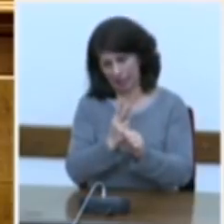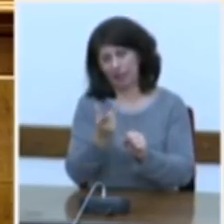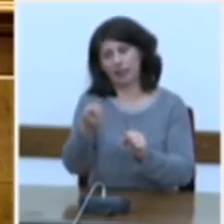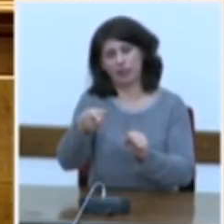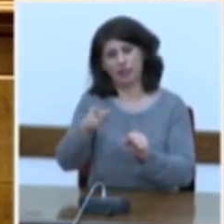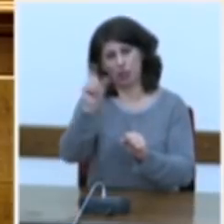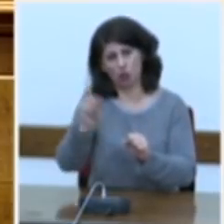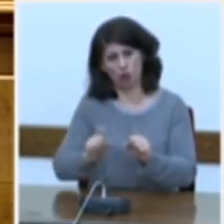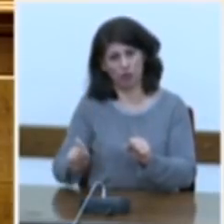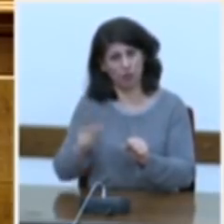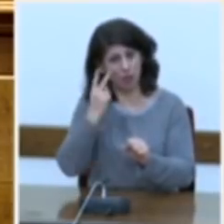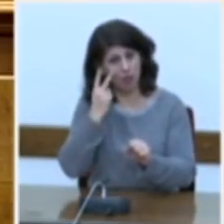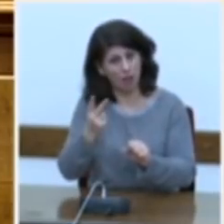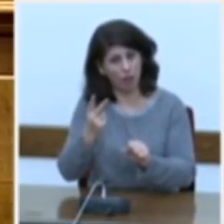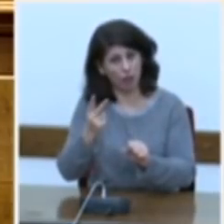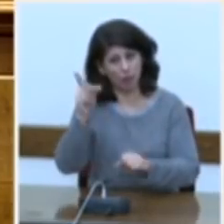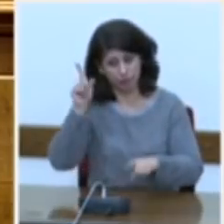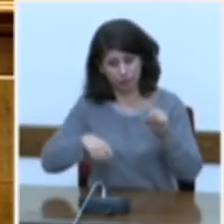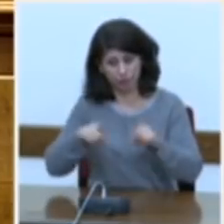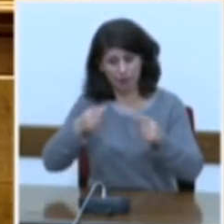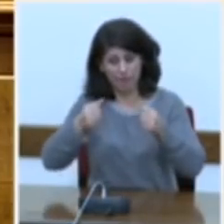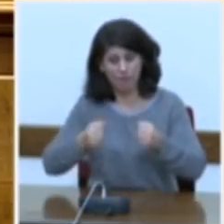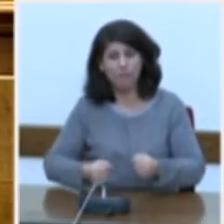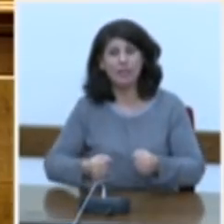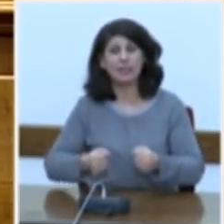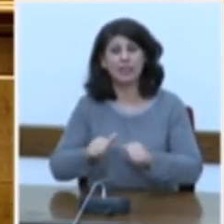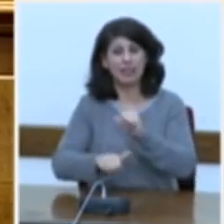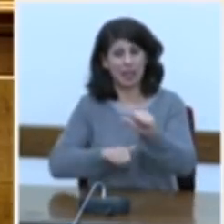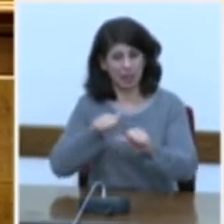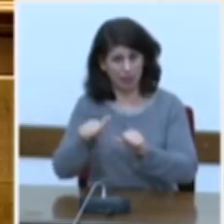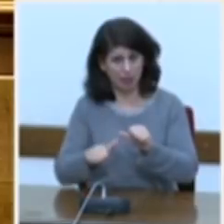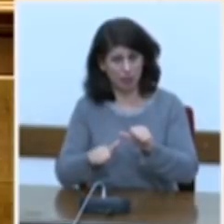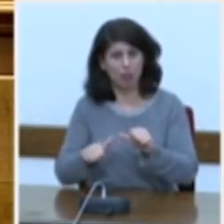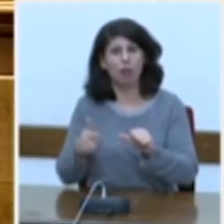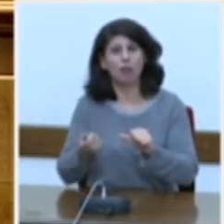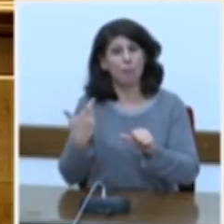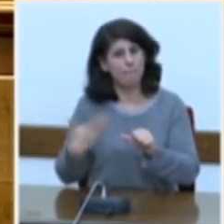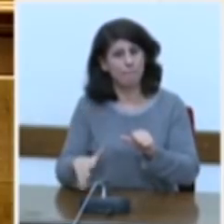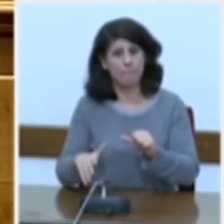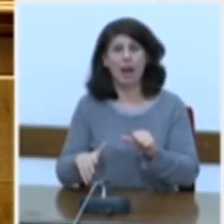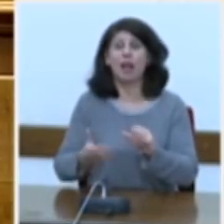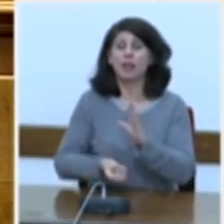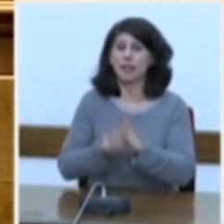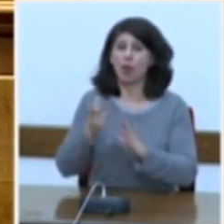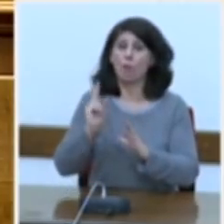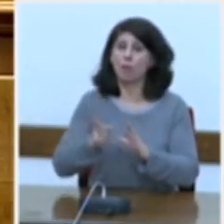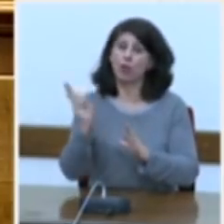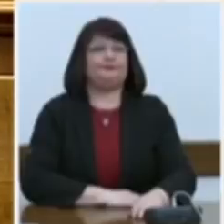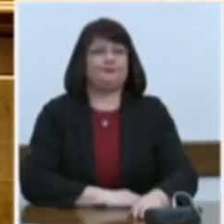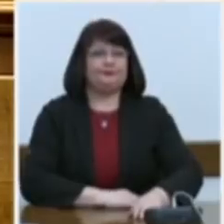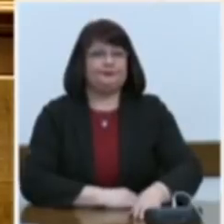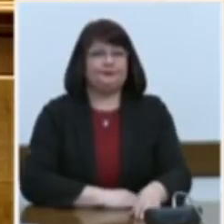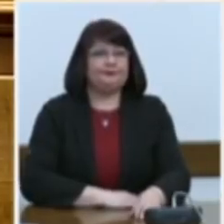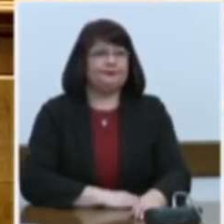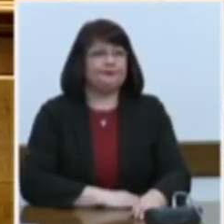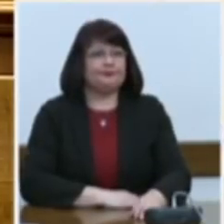δούμε ορισμένες βασικές σχετικές αλλαγές που έγιναν στο νέο ποινικό κώδικα, τις οποίες ψήφισε ο